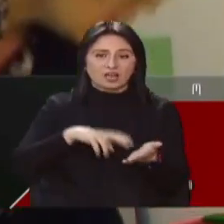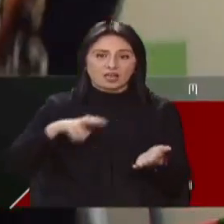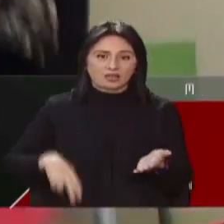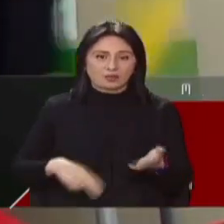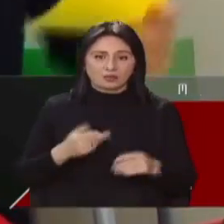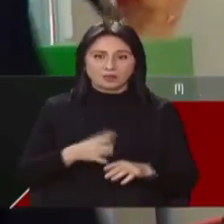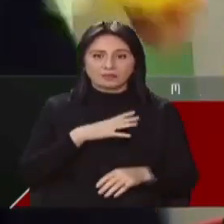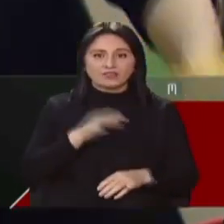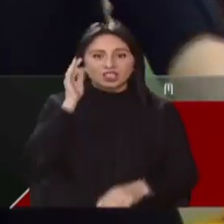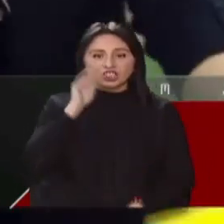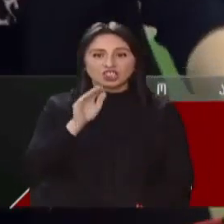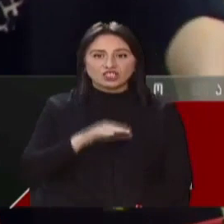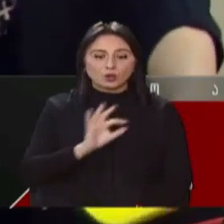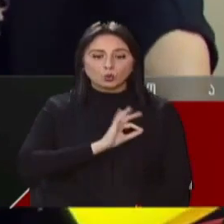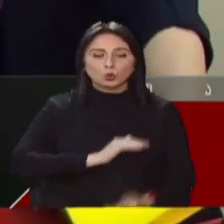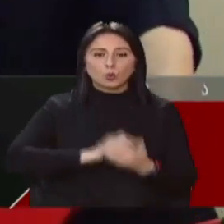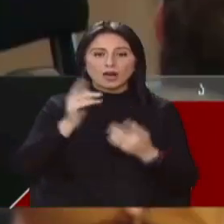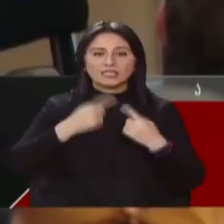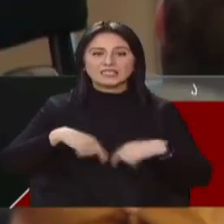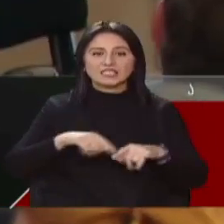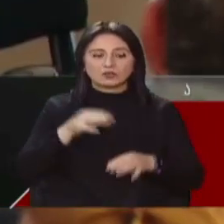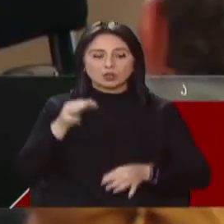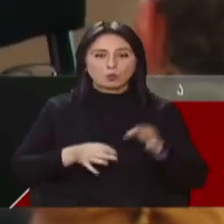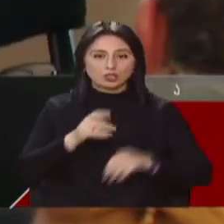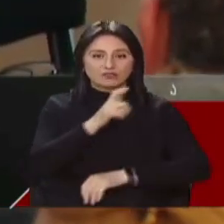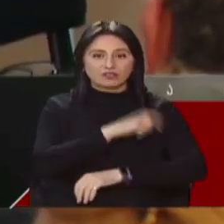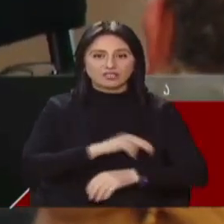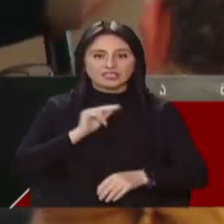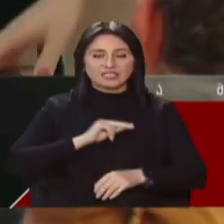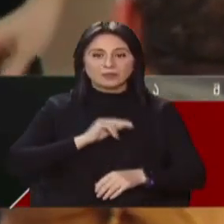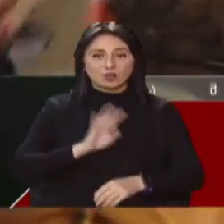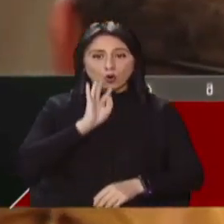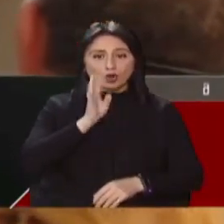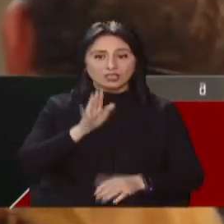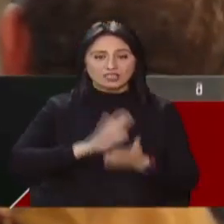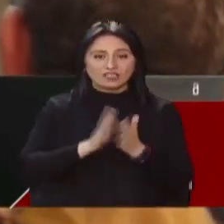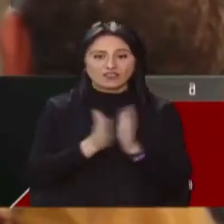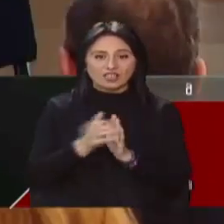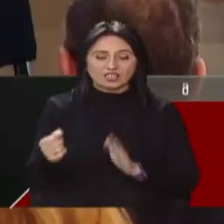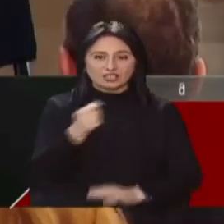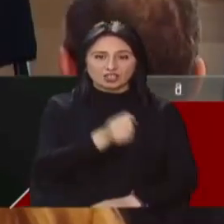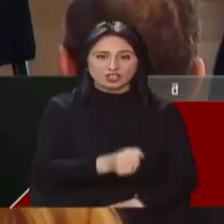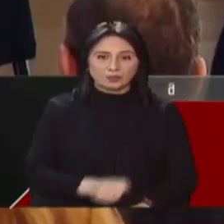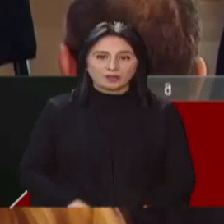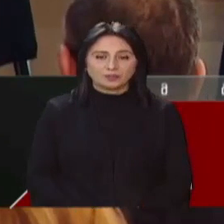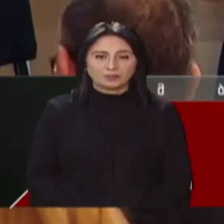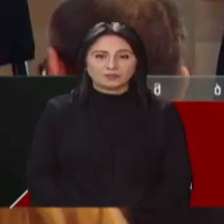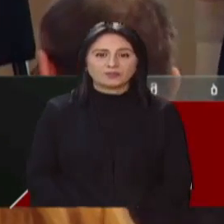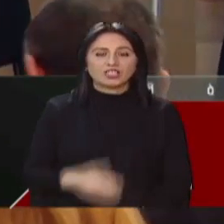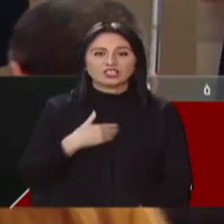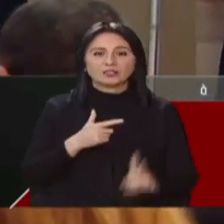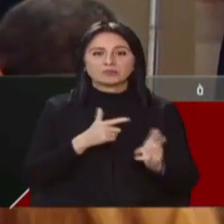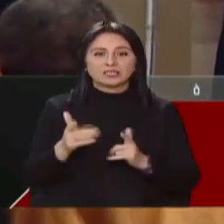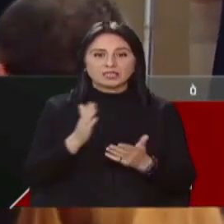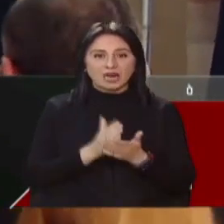de datava. Meșe găxe întromi justiția sumarlese a pus Musa Martle să vrea bitam de bubă să odhitlis vadeti nișnebian. Ჩვენ